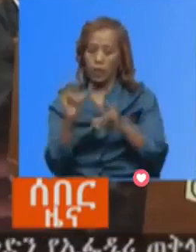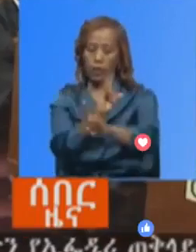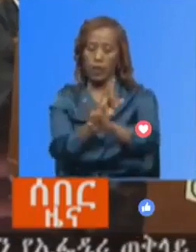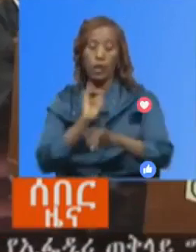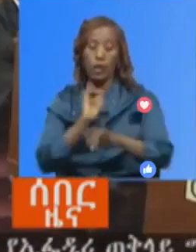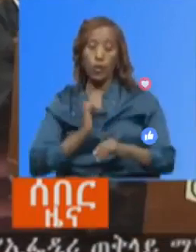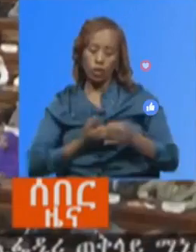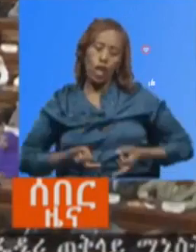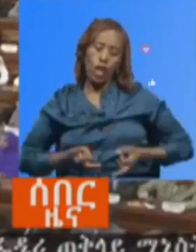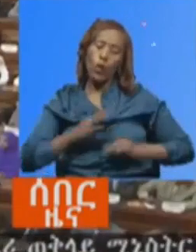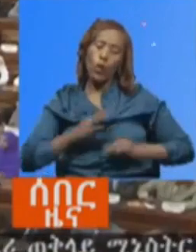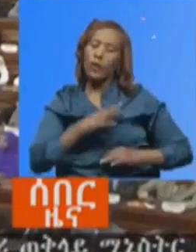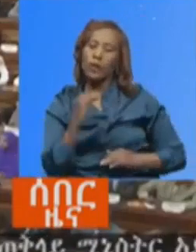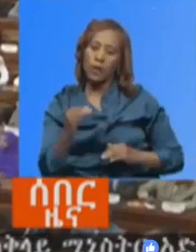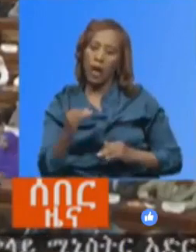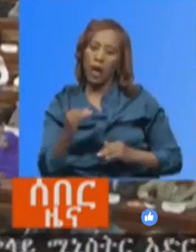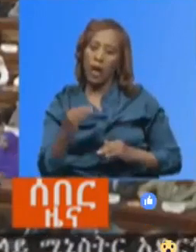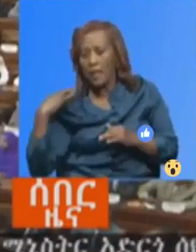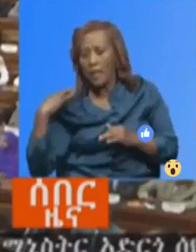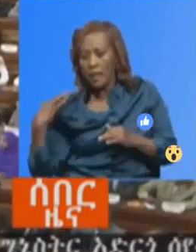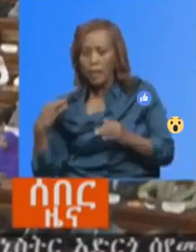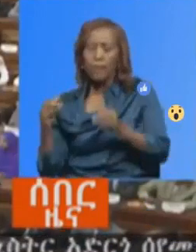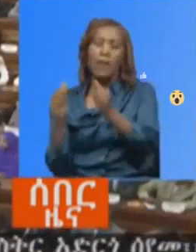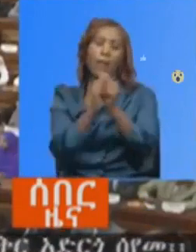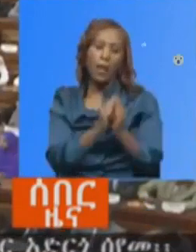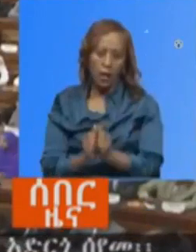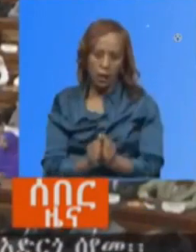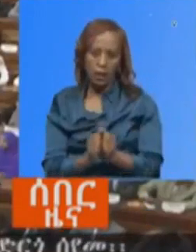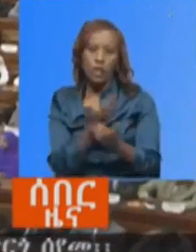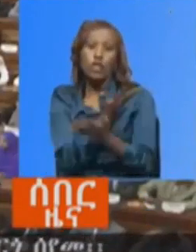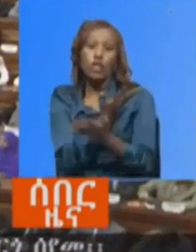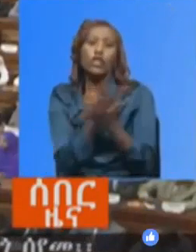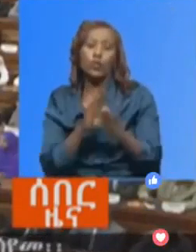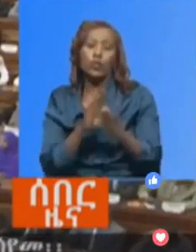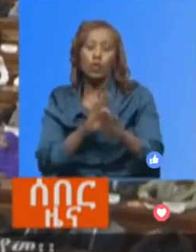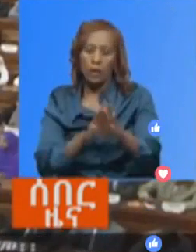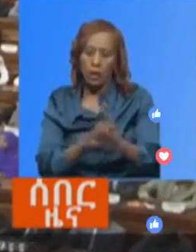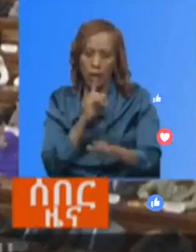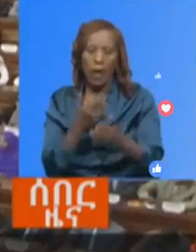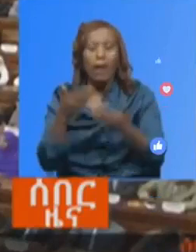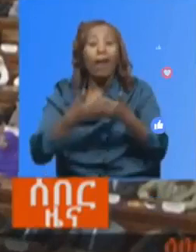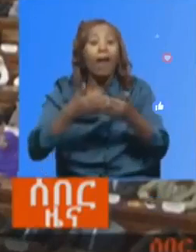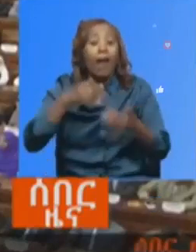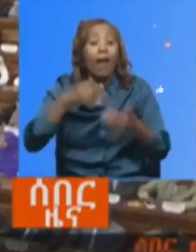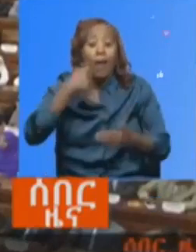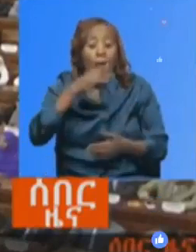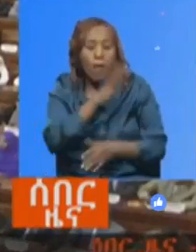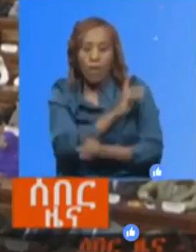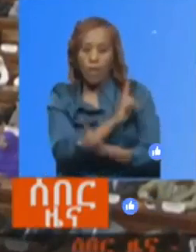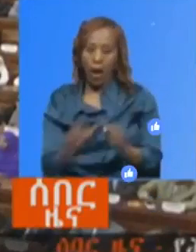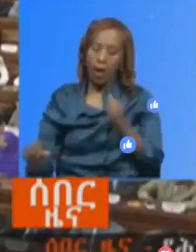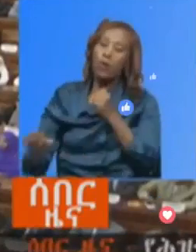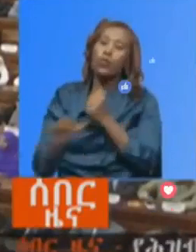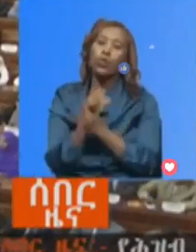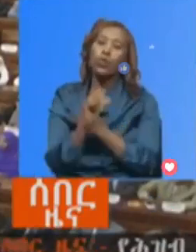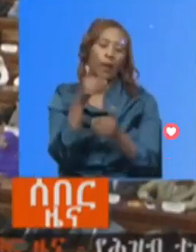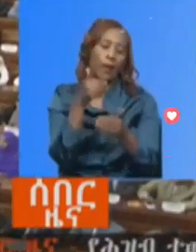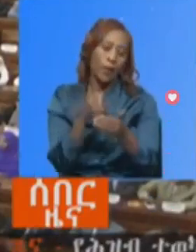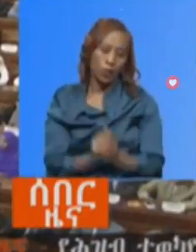በዜጎቻችን ህይወትና በግልም በጋራም ንብረቶቻችን ላይ ቀላል የማይባል ጉዳት